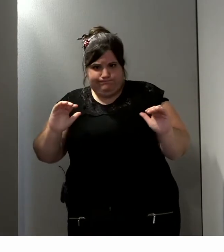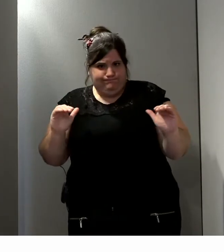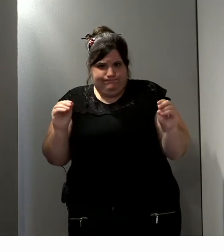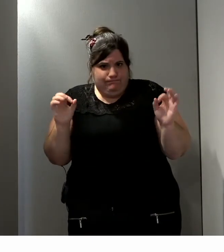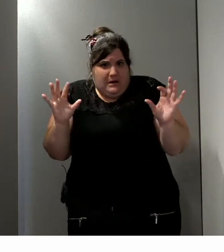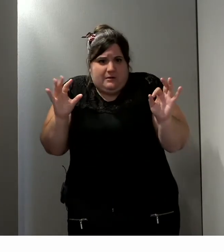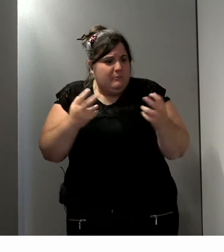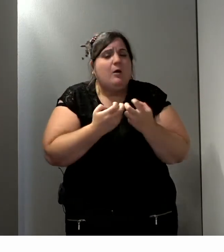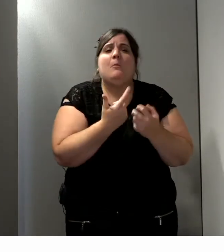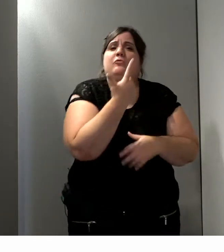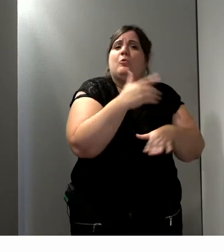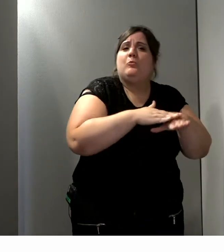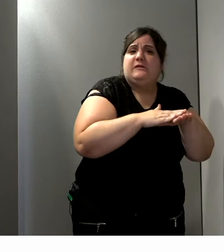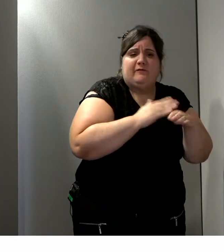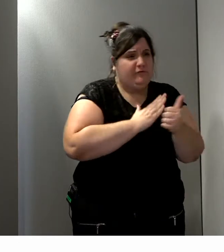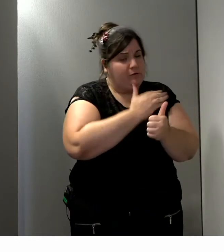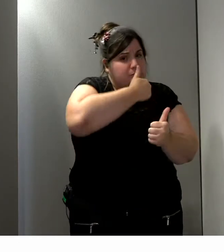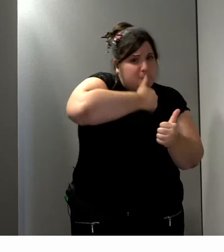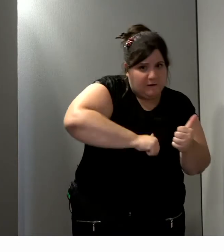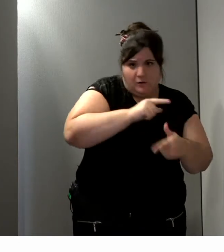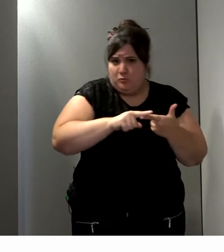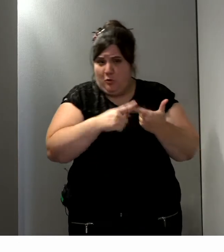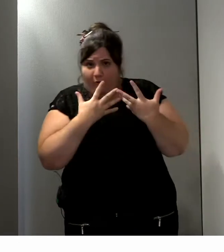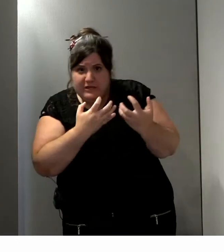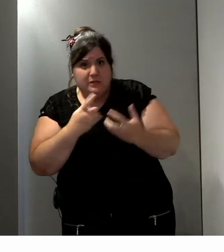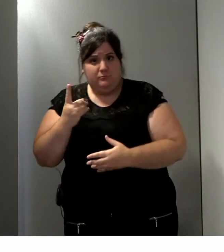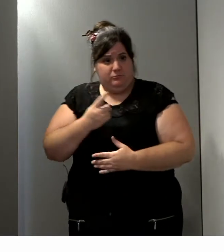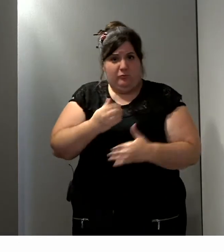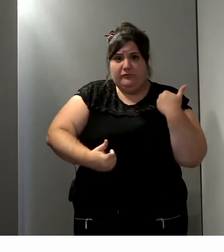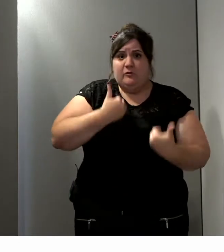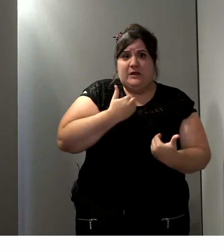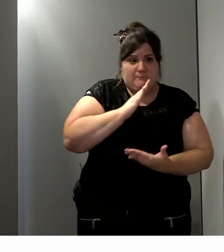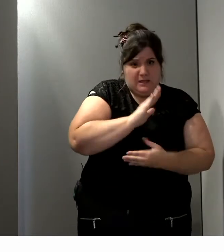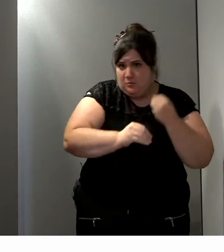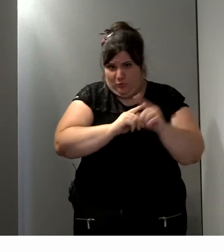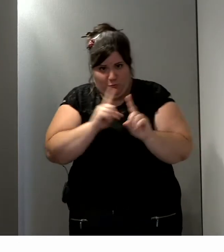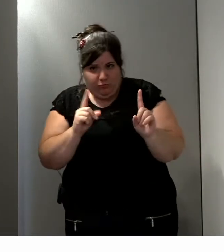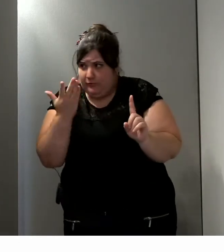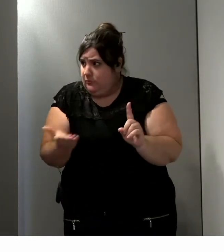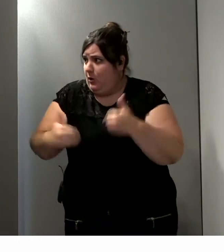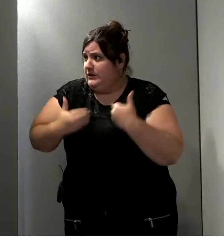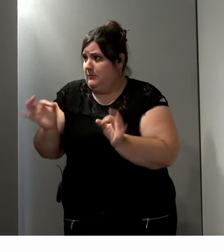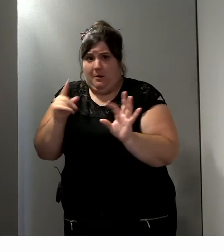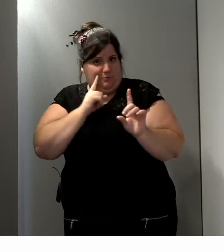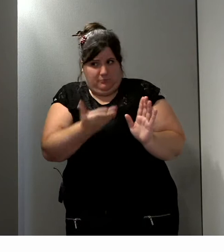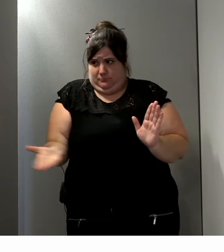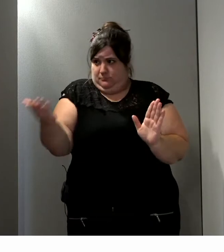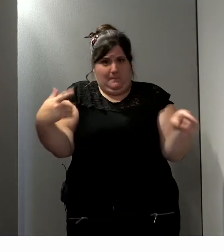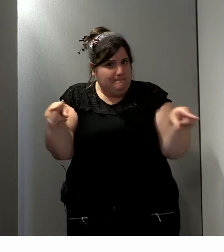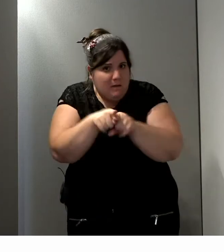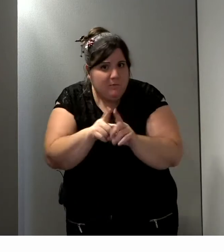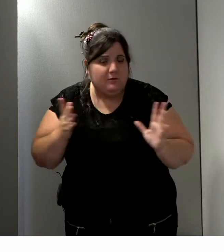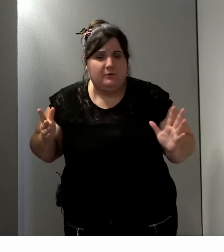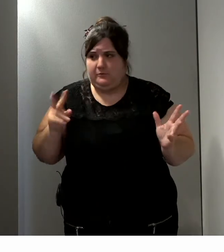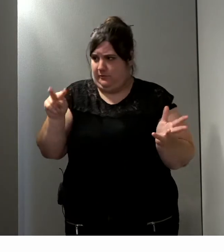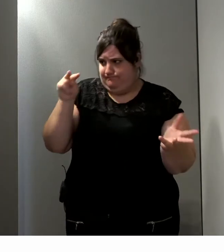par nécessité, entreprendre par opportunité, chez les entrepreneurs en général. Ça fait complètement partie de la sociologie qu'on observe en matière